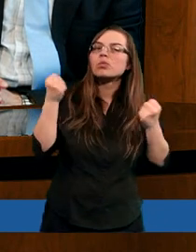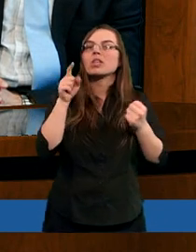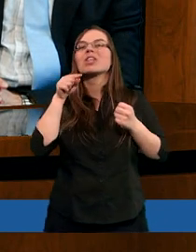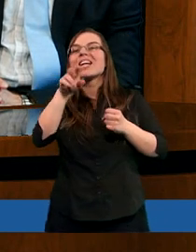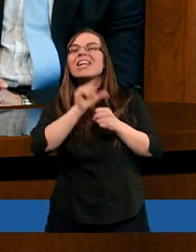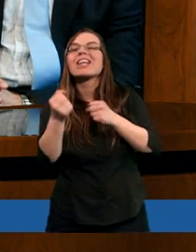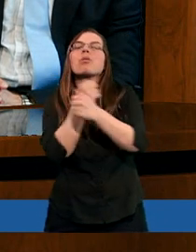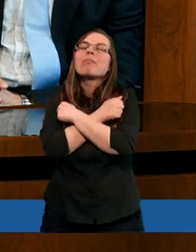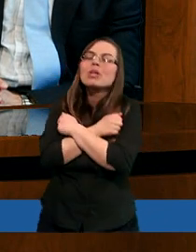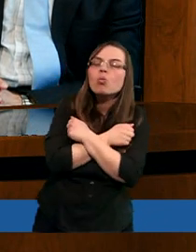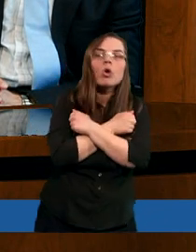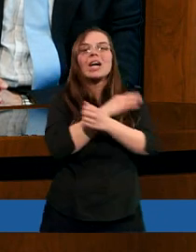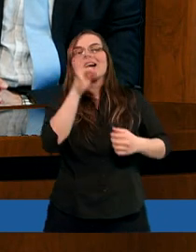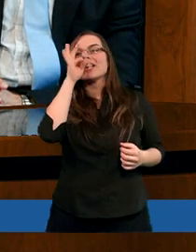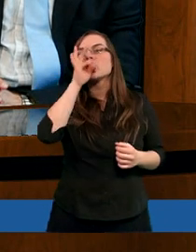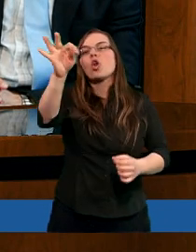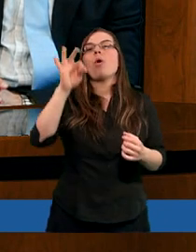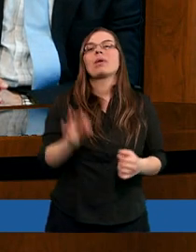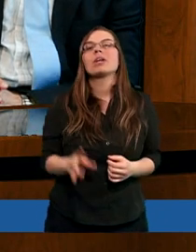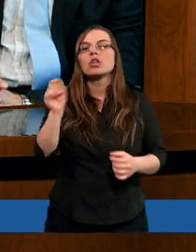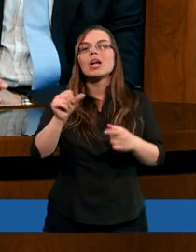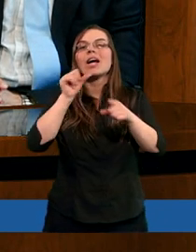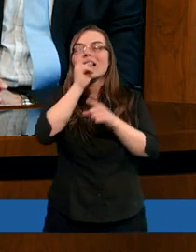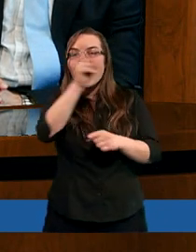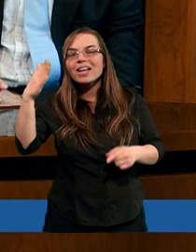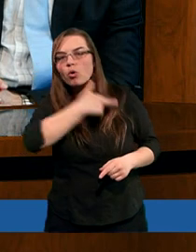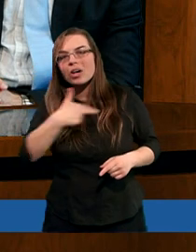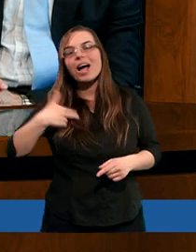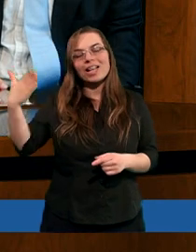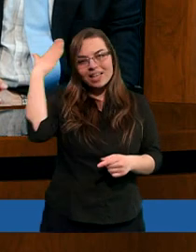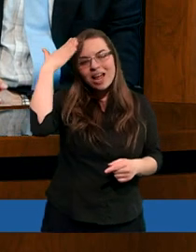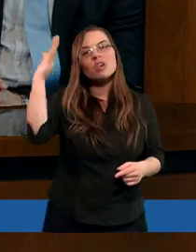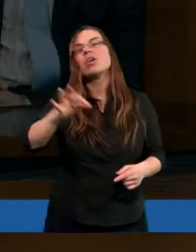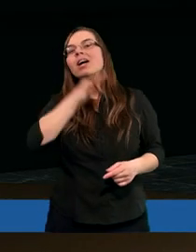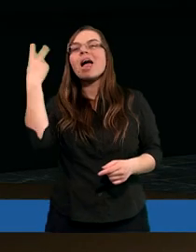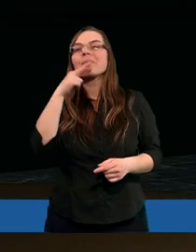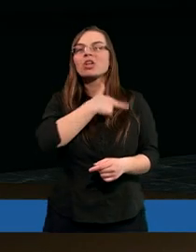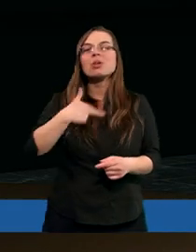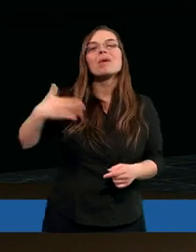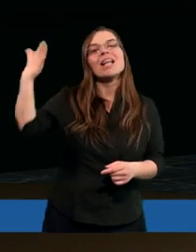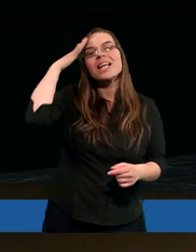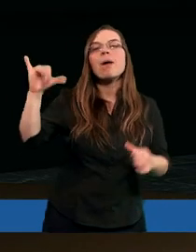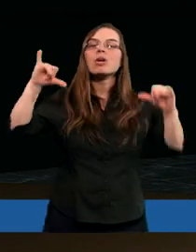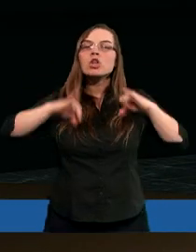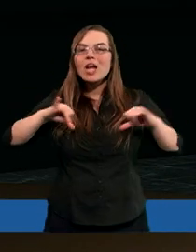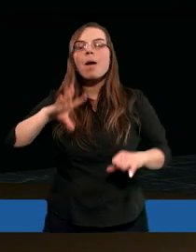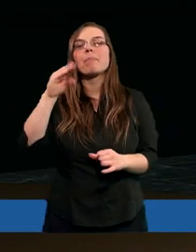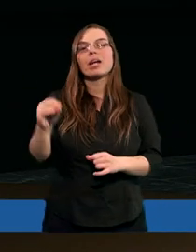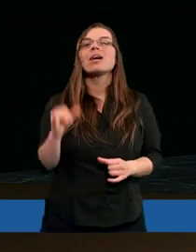żeś Ty taki miłosierny, dobry. Ty znasz każdego z nas lepiej niż my znamy siebie,